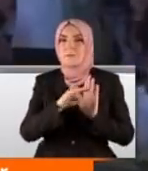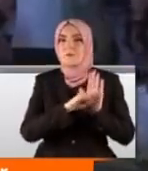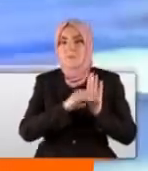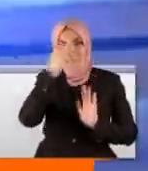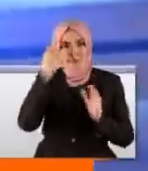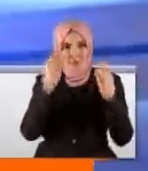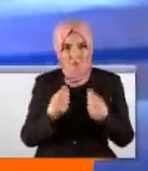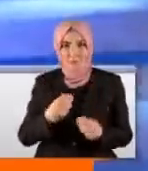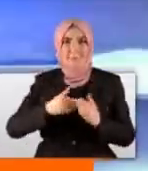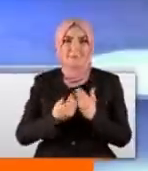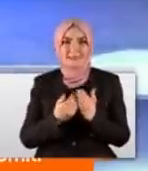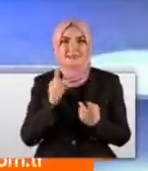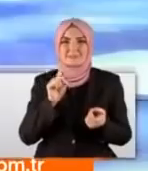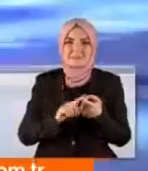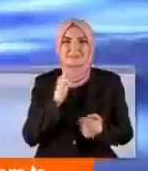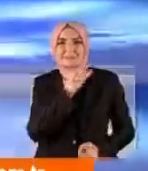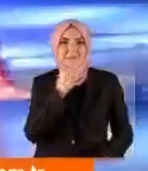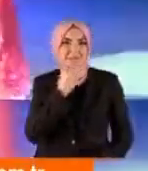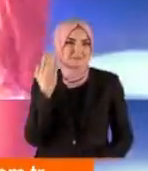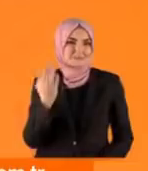tükenmek üzere.